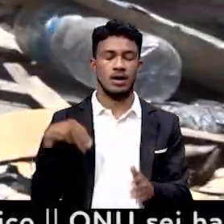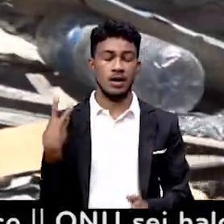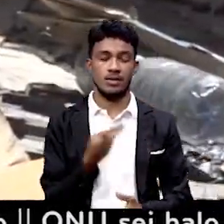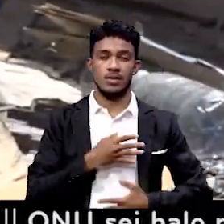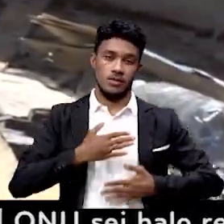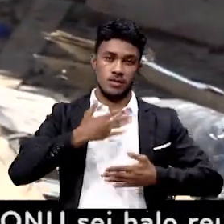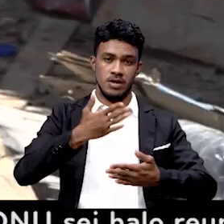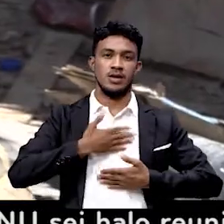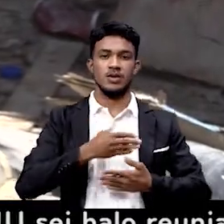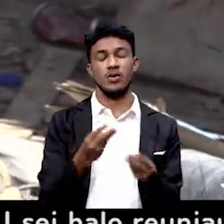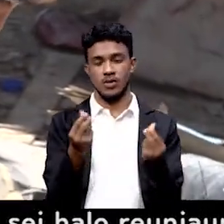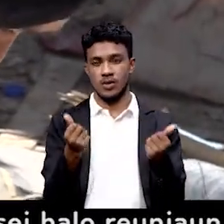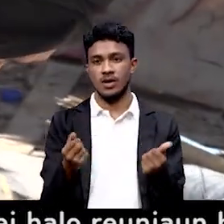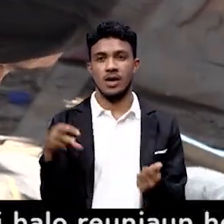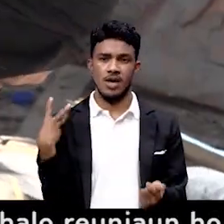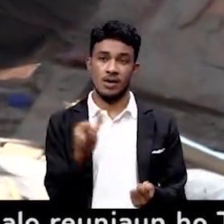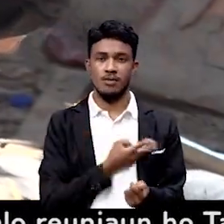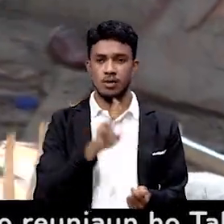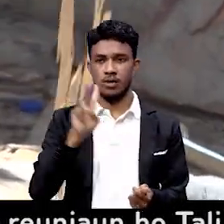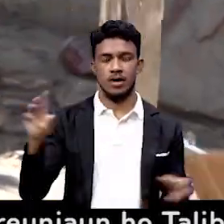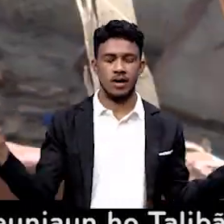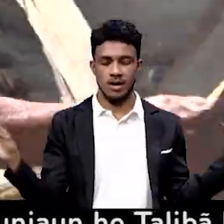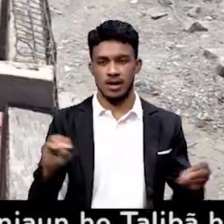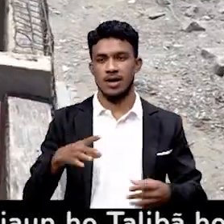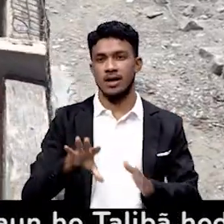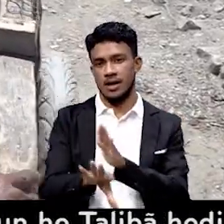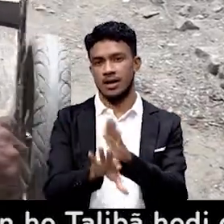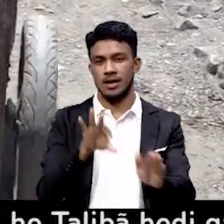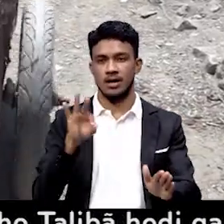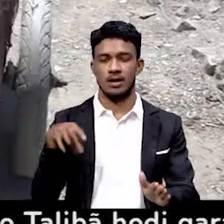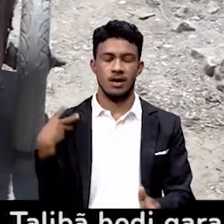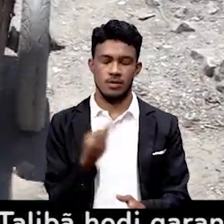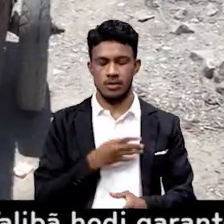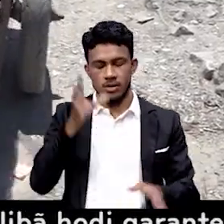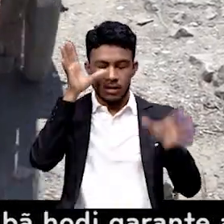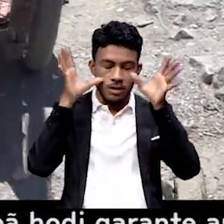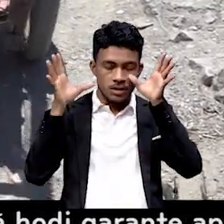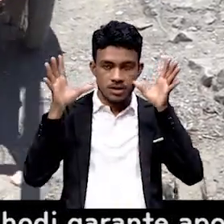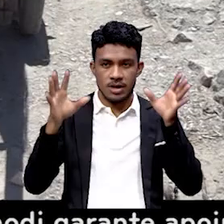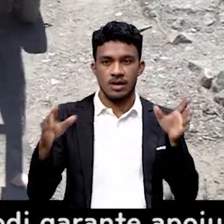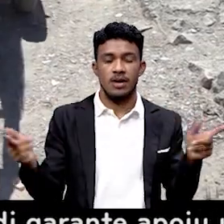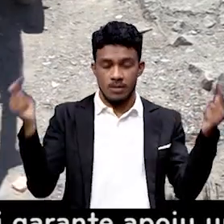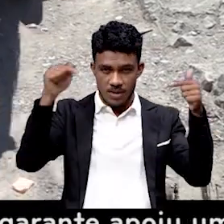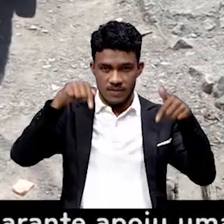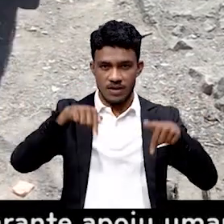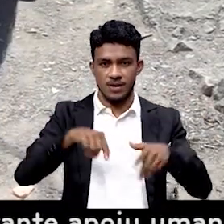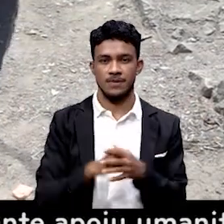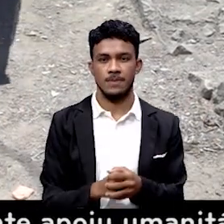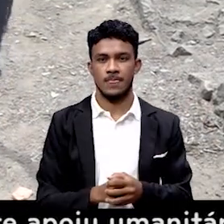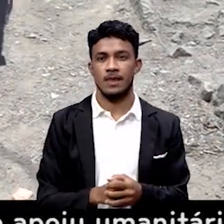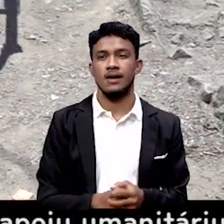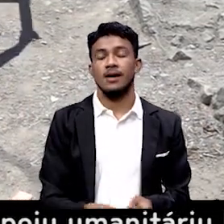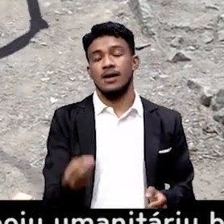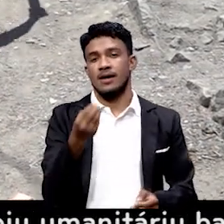tua am ne ro la hetan ne am ne ro kristi to pal mai he ne o atu